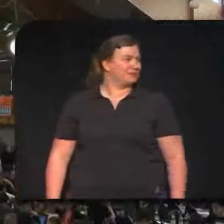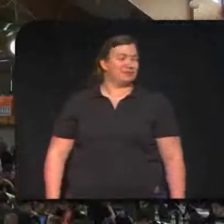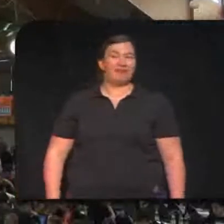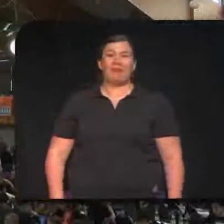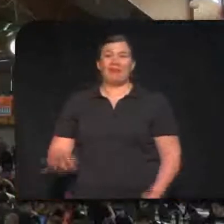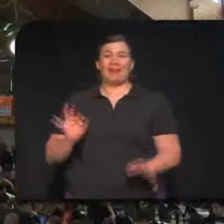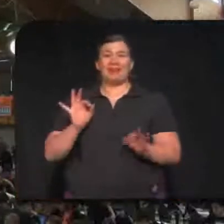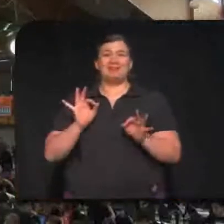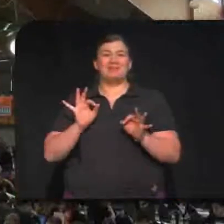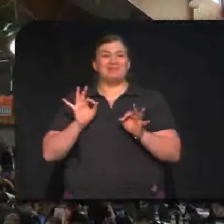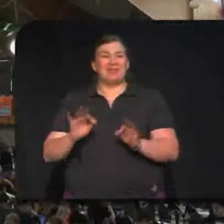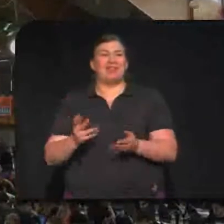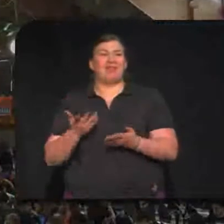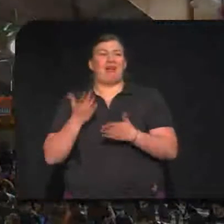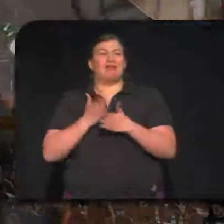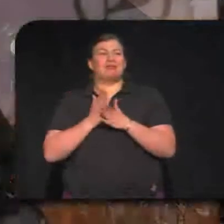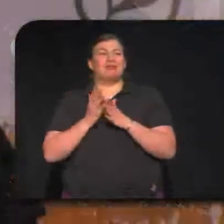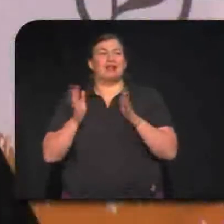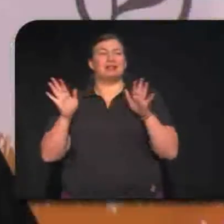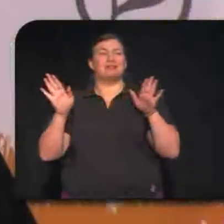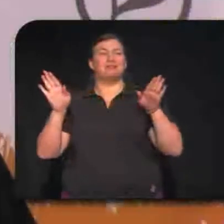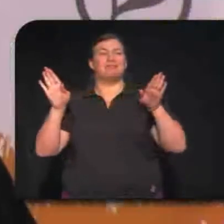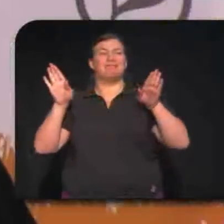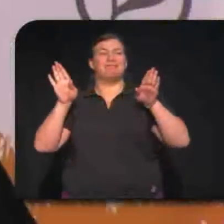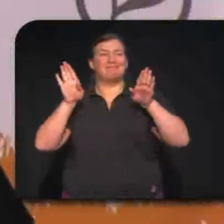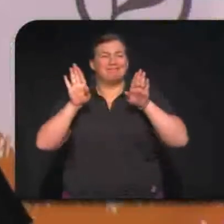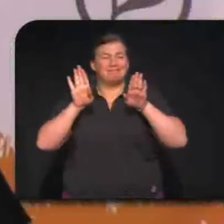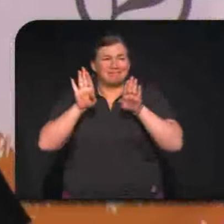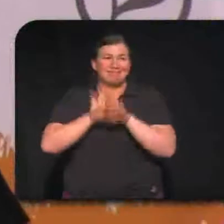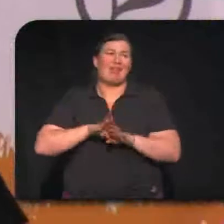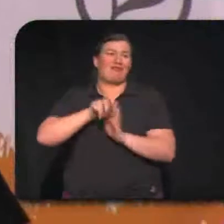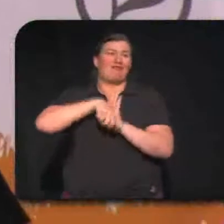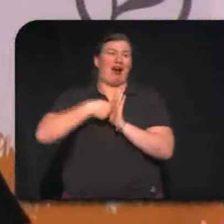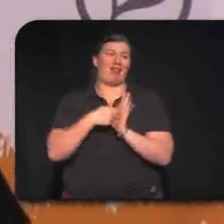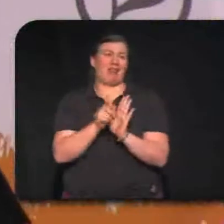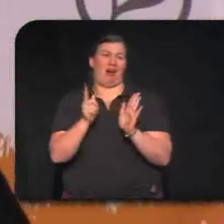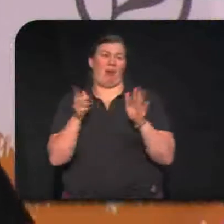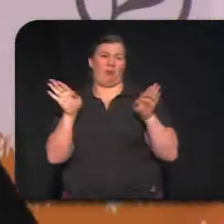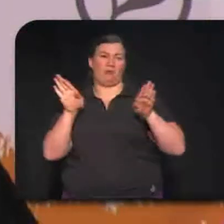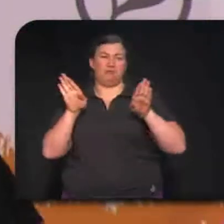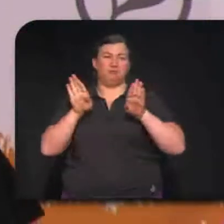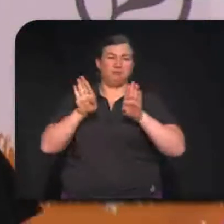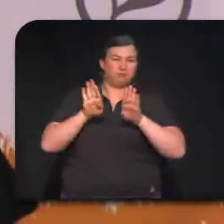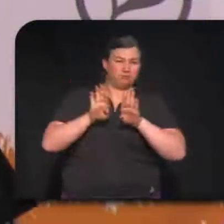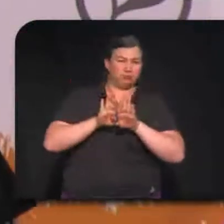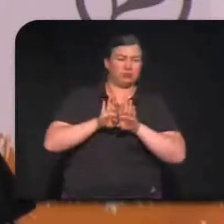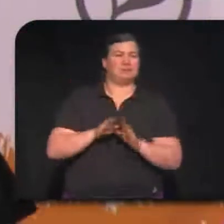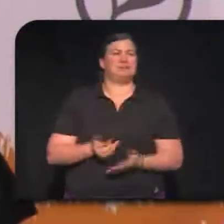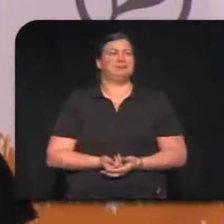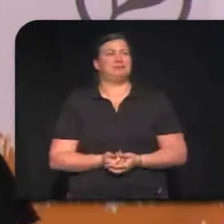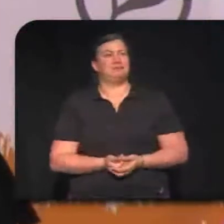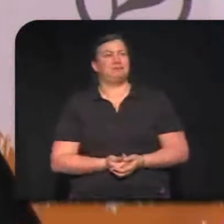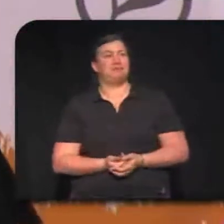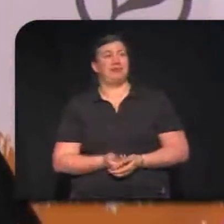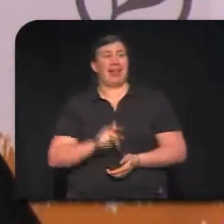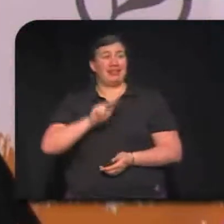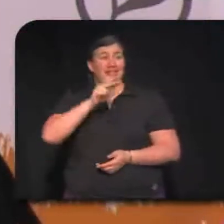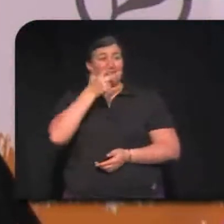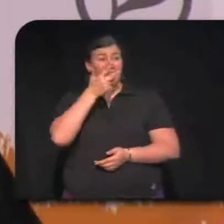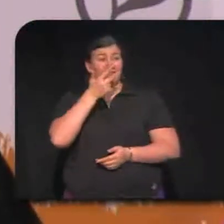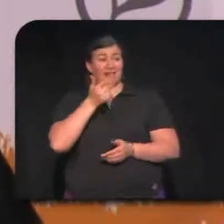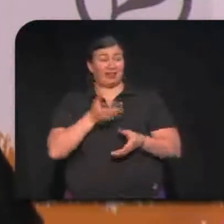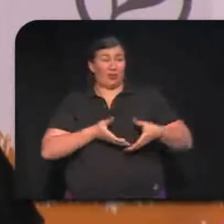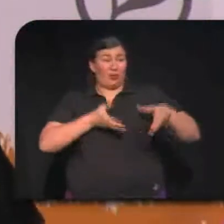eine Wanderung ist wieder da zweite wander ohne ist auch wieder dort wo sie hingehört die dritte wandere